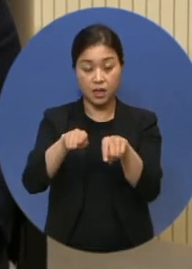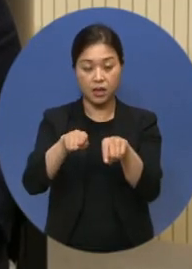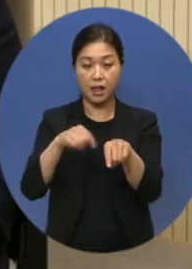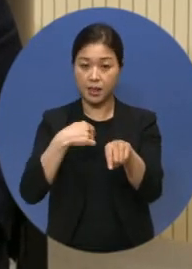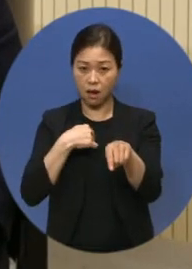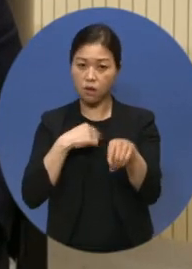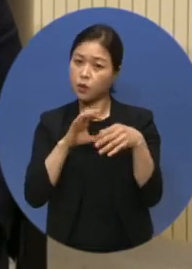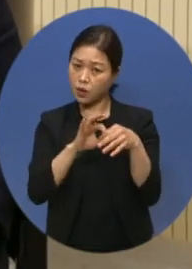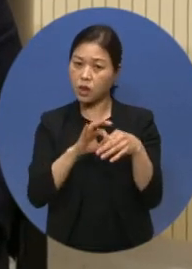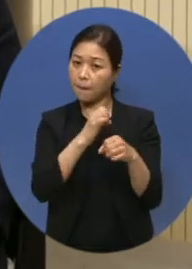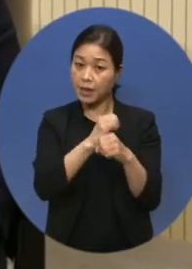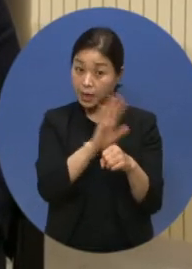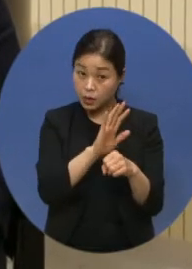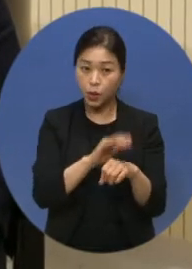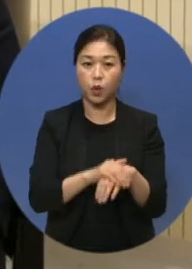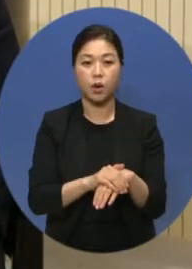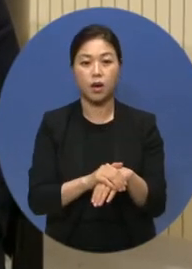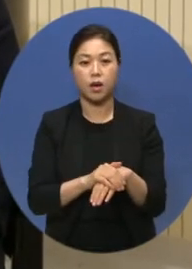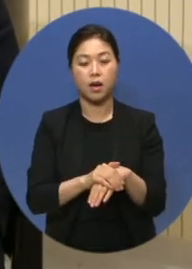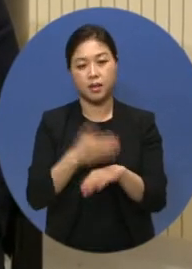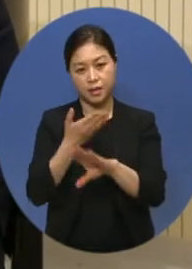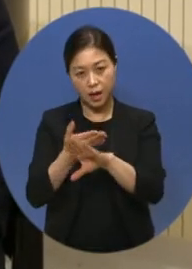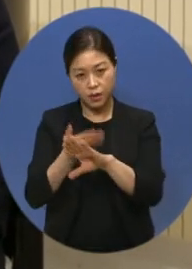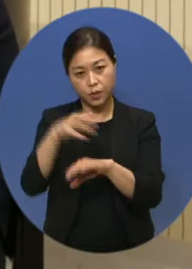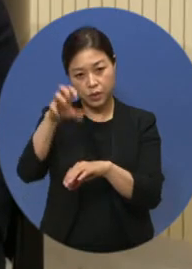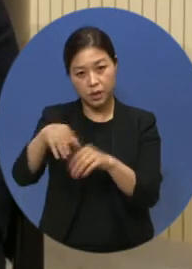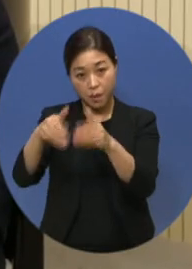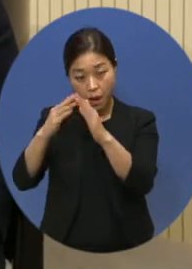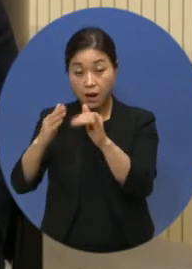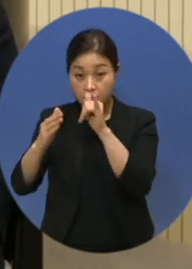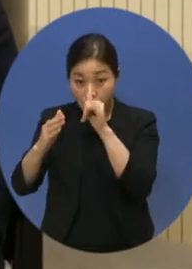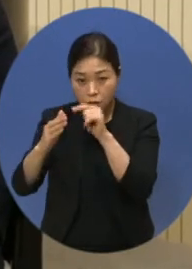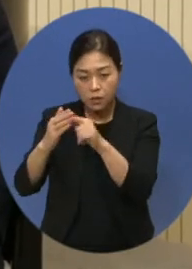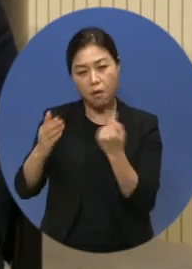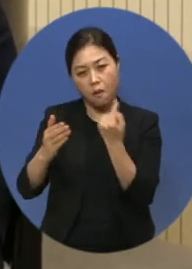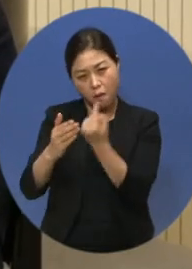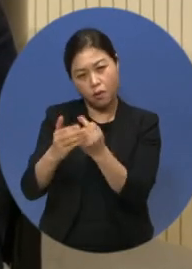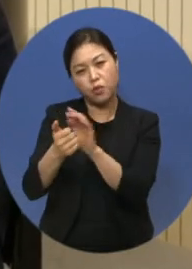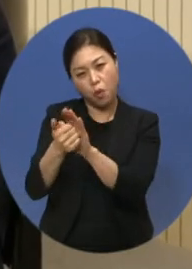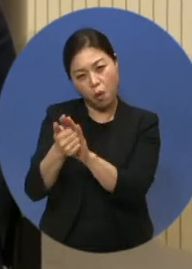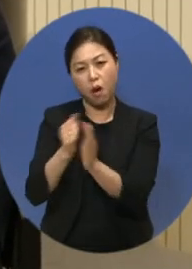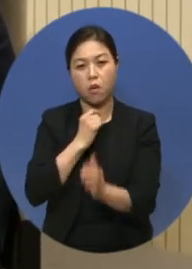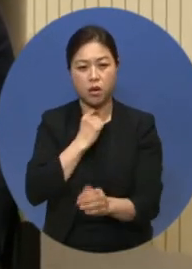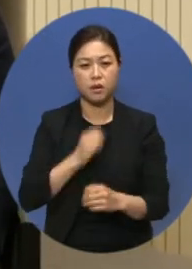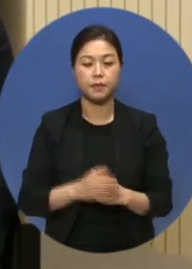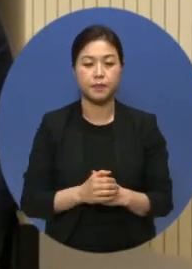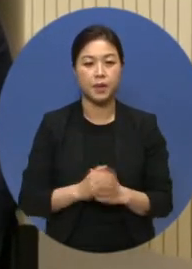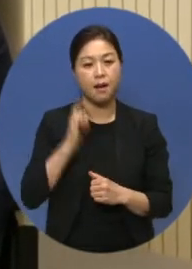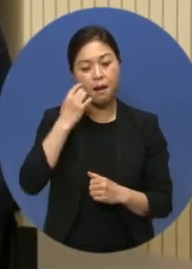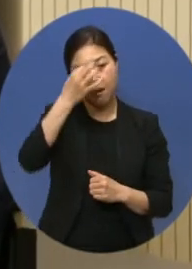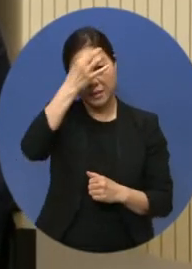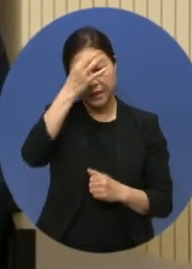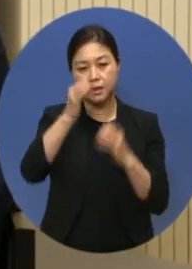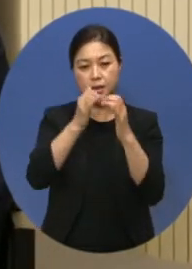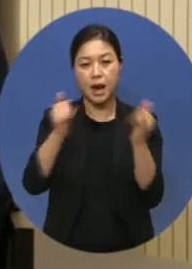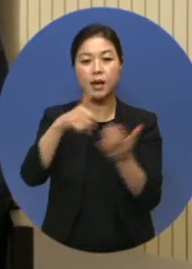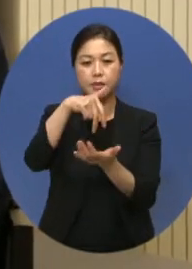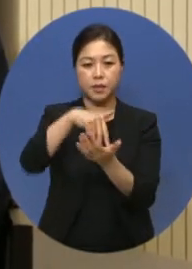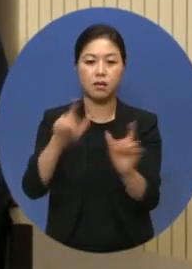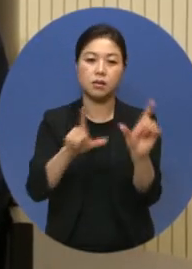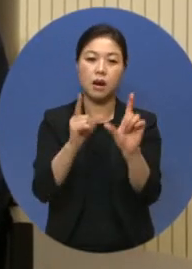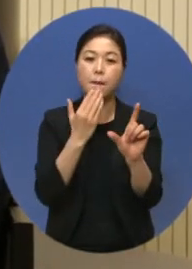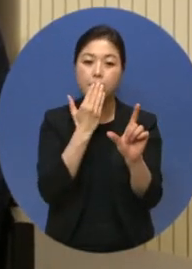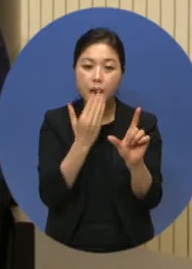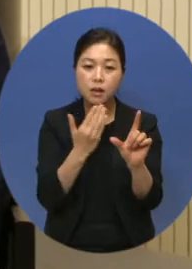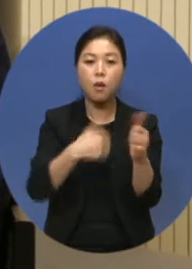아니더라도 누군가를 통해서라도 이루어진다면 저희들도 거기에 동참할 것이고요. 또한 이제 아티스트로 살아갈 수 있는 그러한